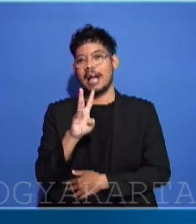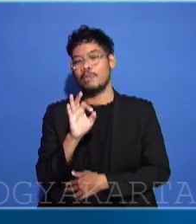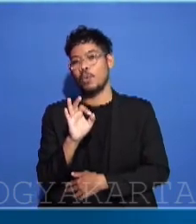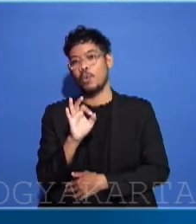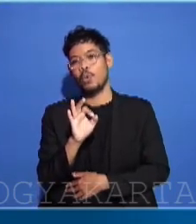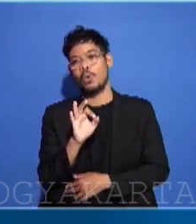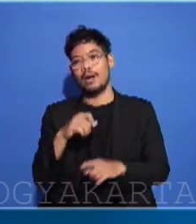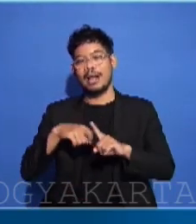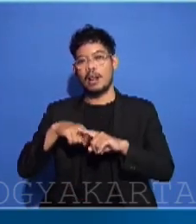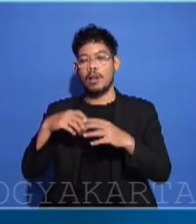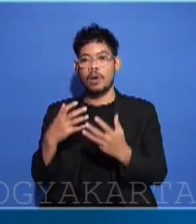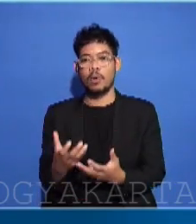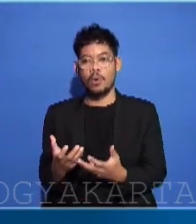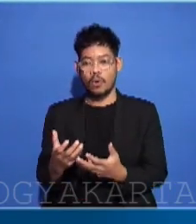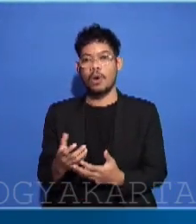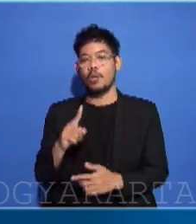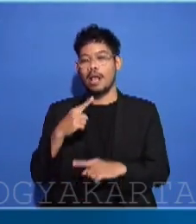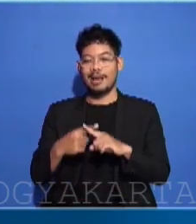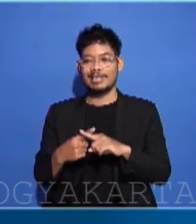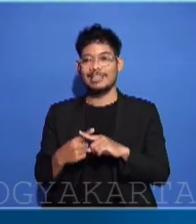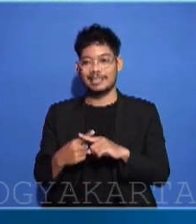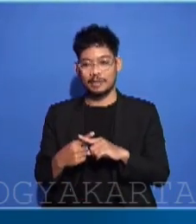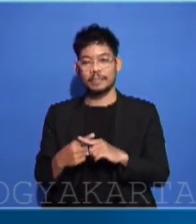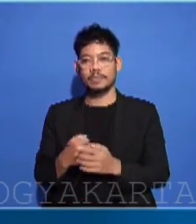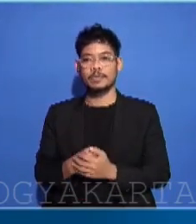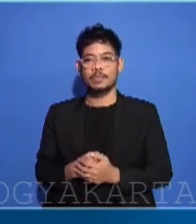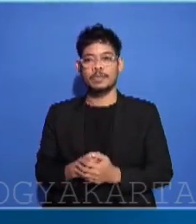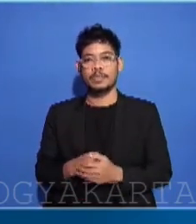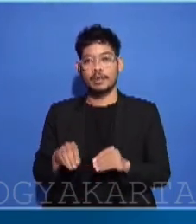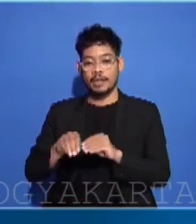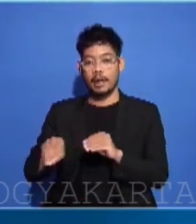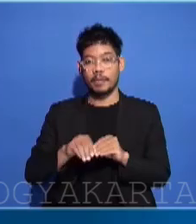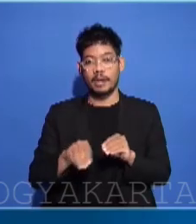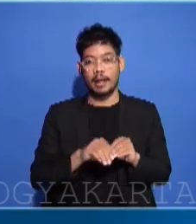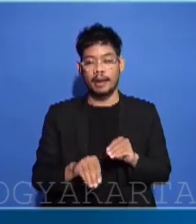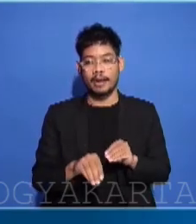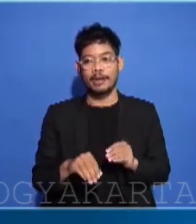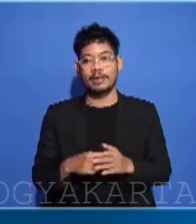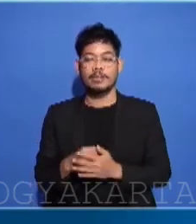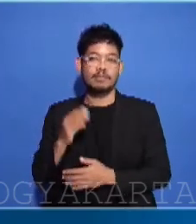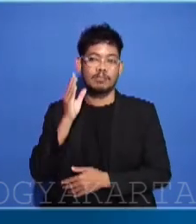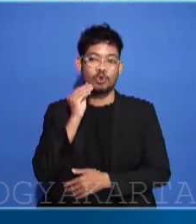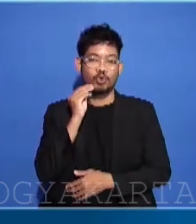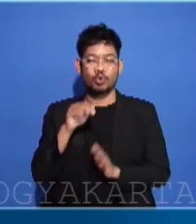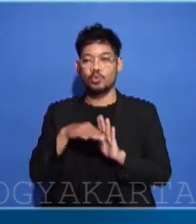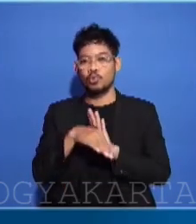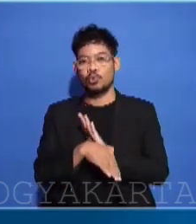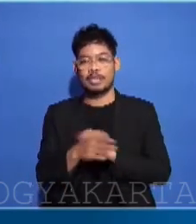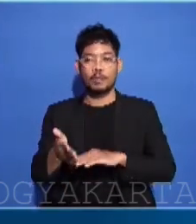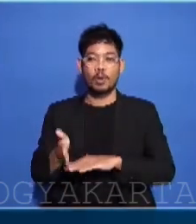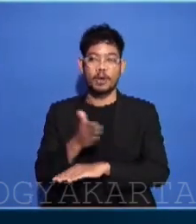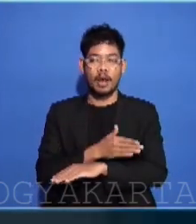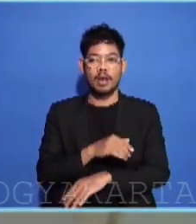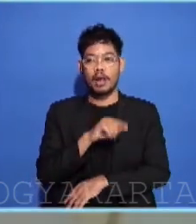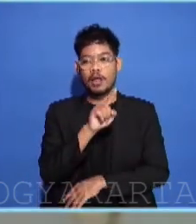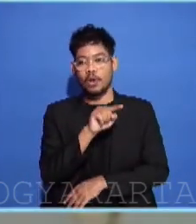dalam satu kali petik Tak hanya itu tanaman cabai juga mengalami penurunan usia produksi dari biasanya 7 Hingga